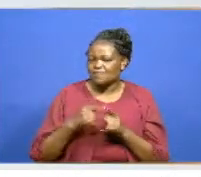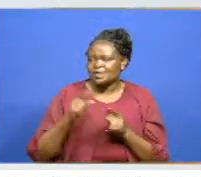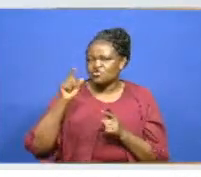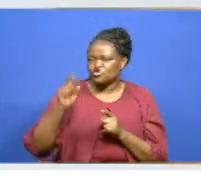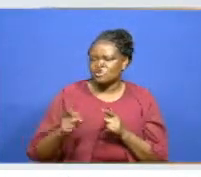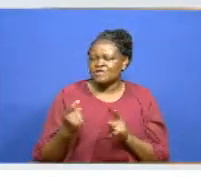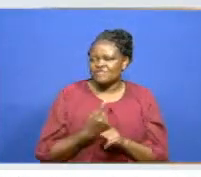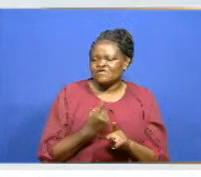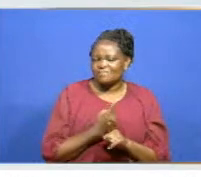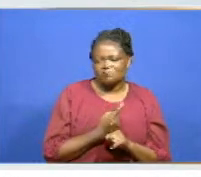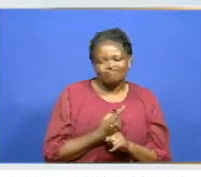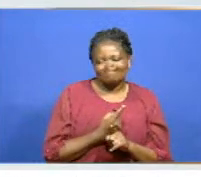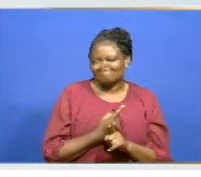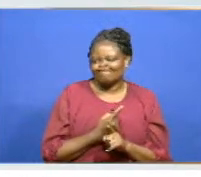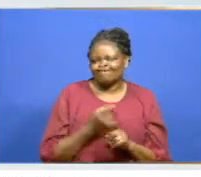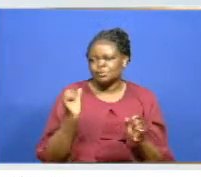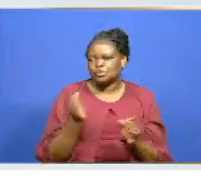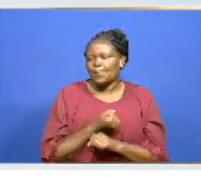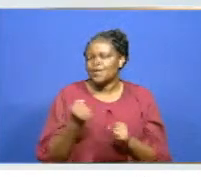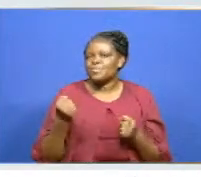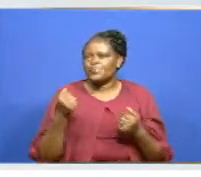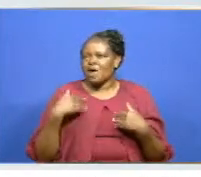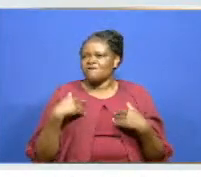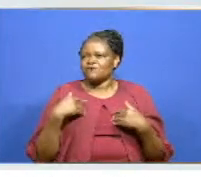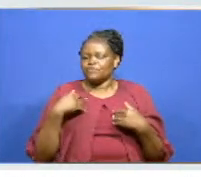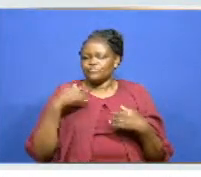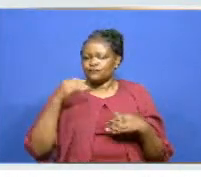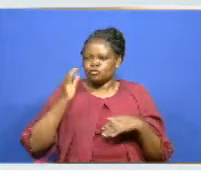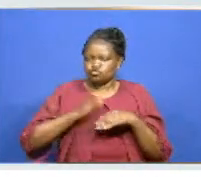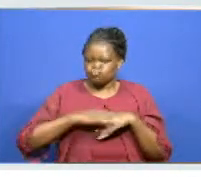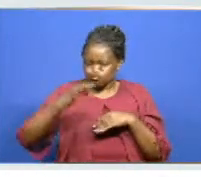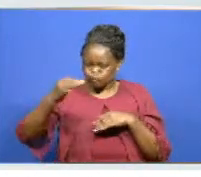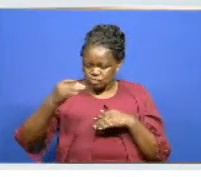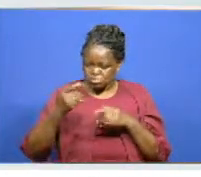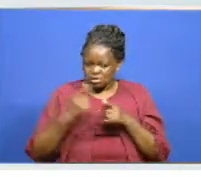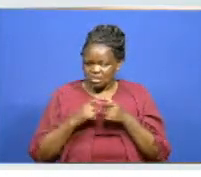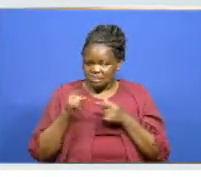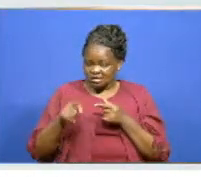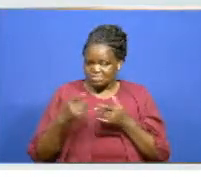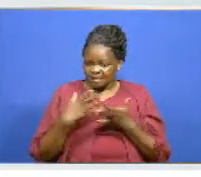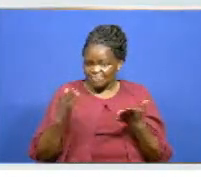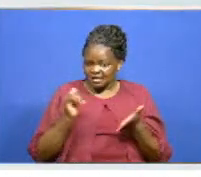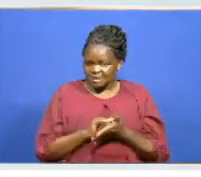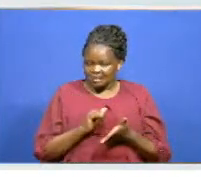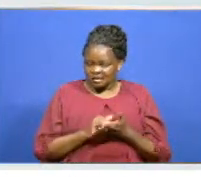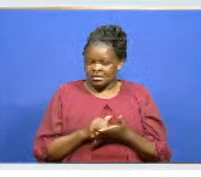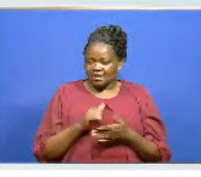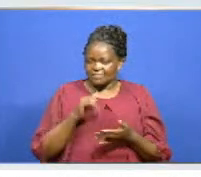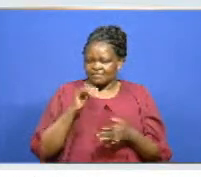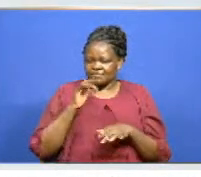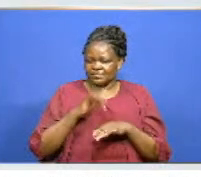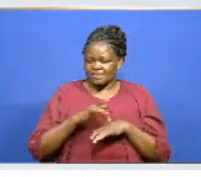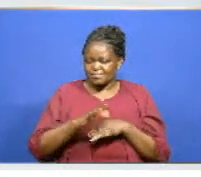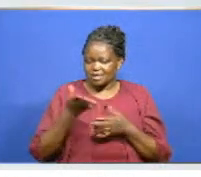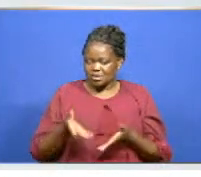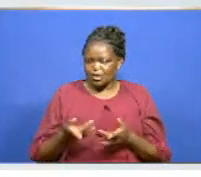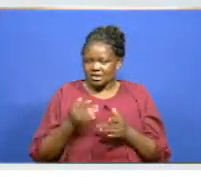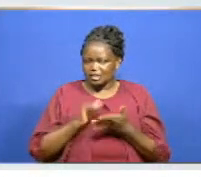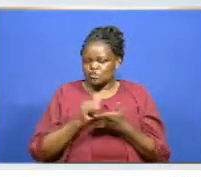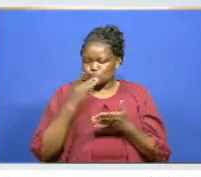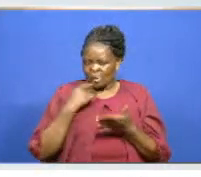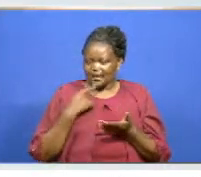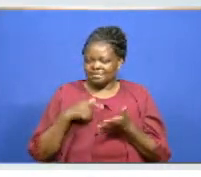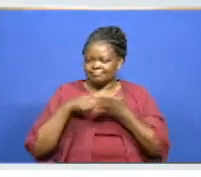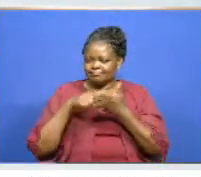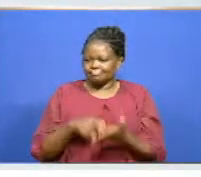fulani fulani havitapata mwelekeo siku za usoni. Raila, hili ni jambo ambalo limemshika kwa sasa, na unaona ndio maana ametilia